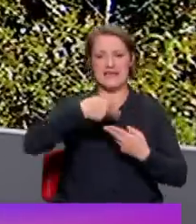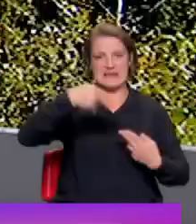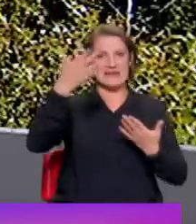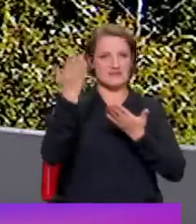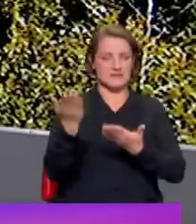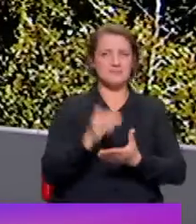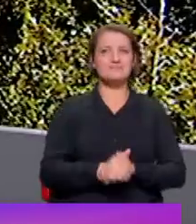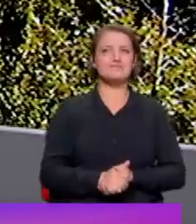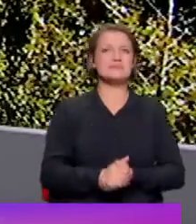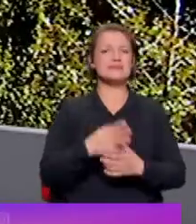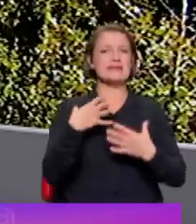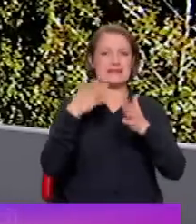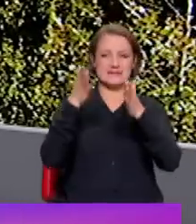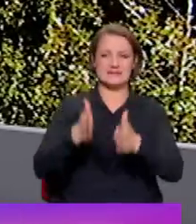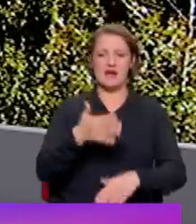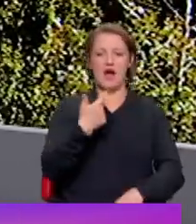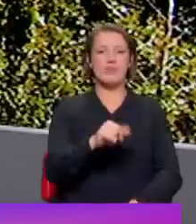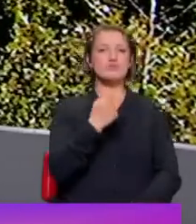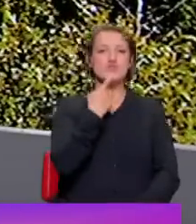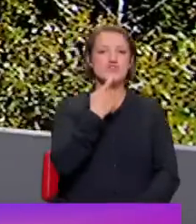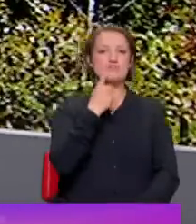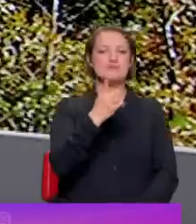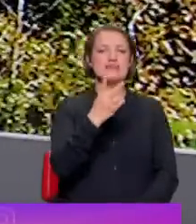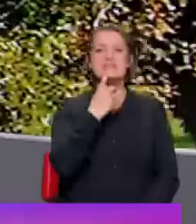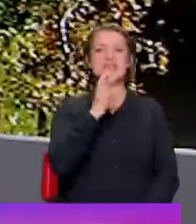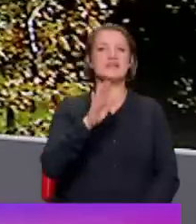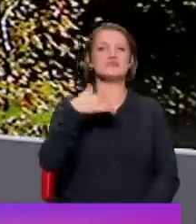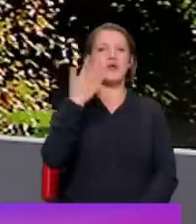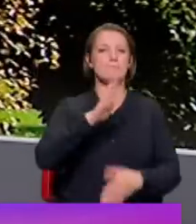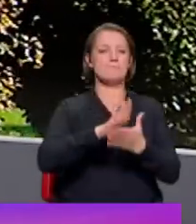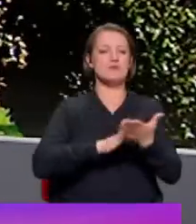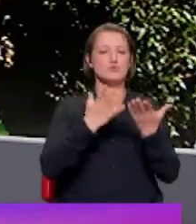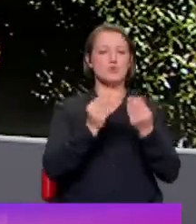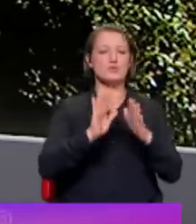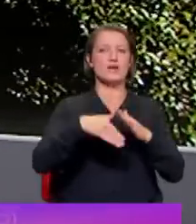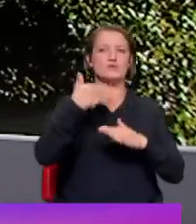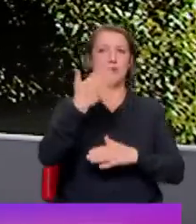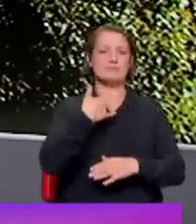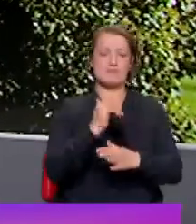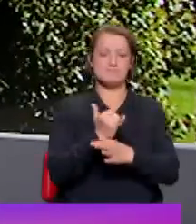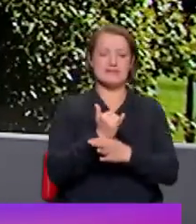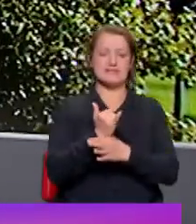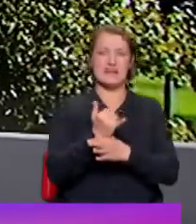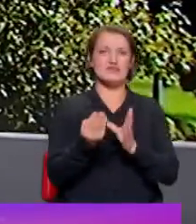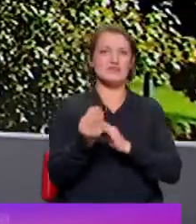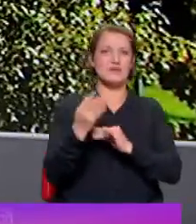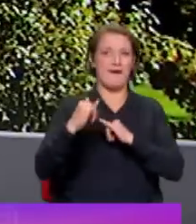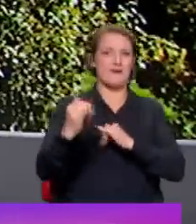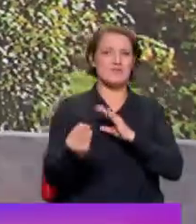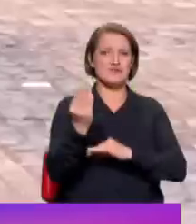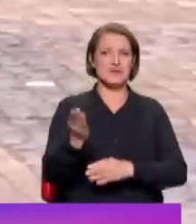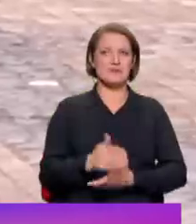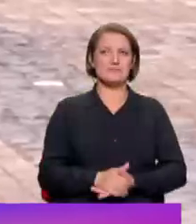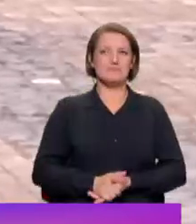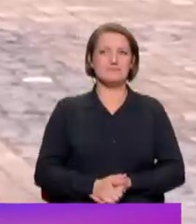götüreceğim sizi kendisi 60 yaşında birkaç sene sonra mezun olduktan sonra bize meslektaş çıkacak